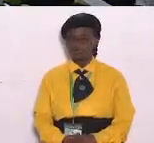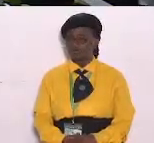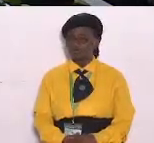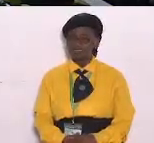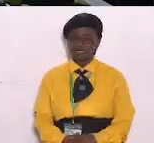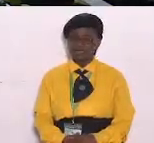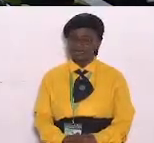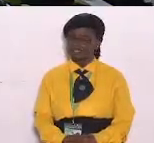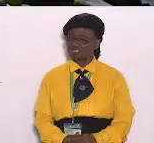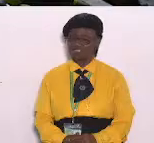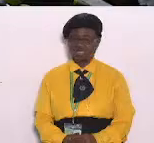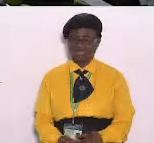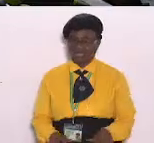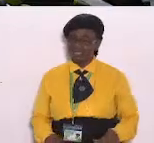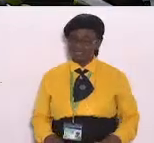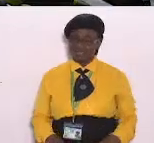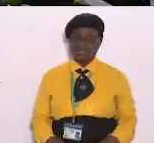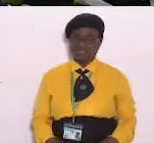J